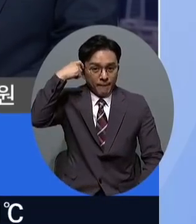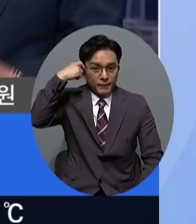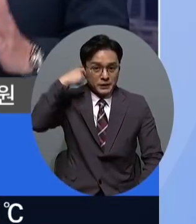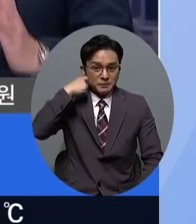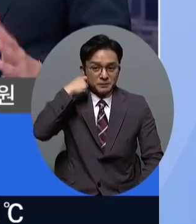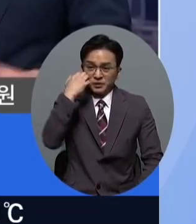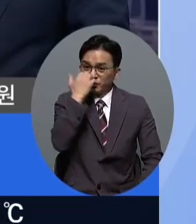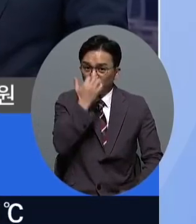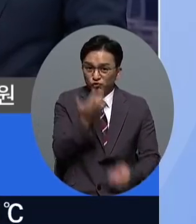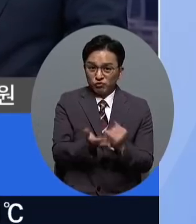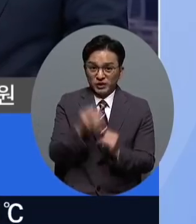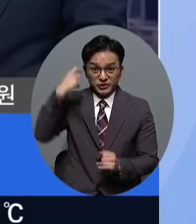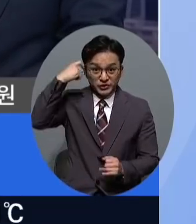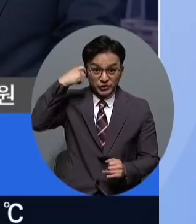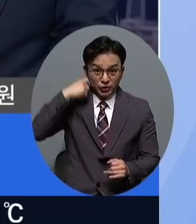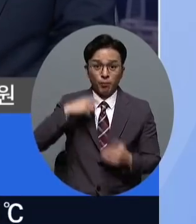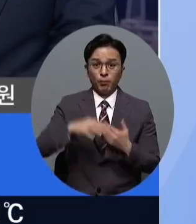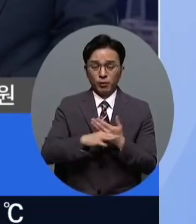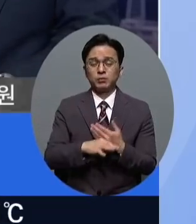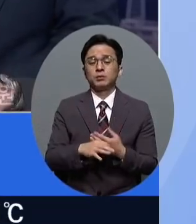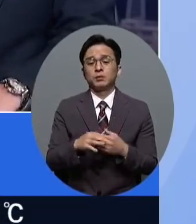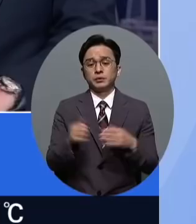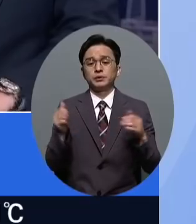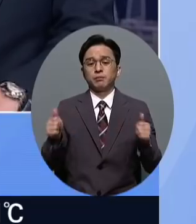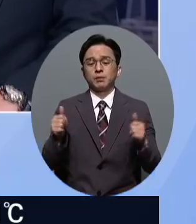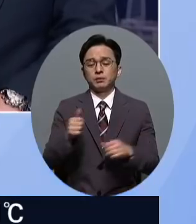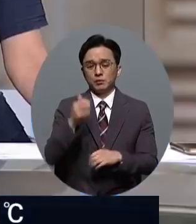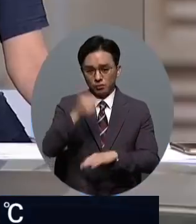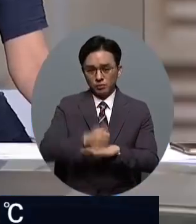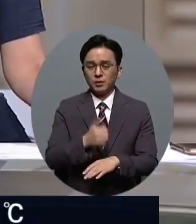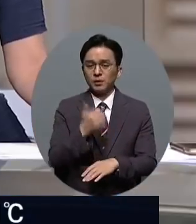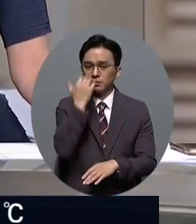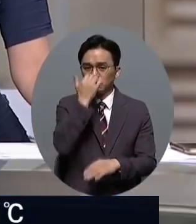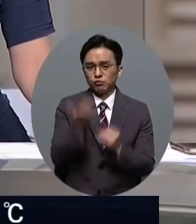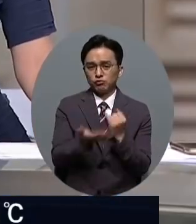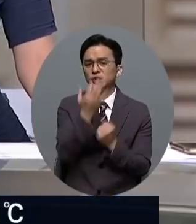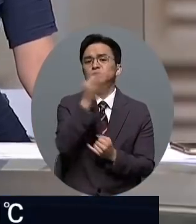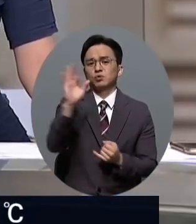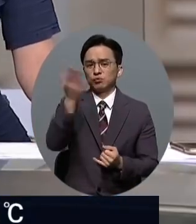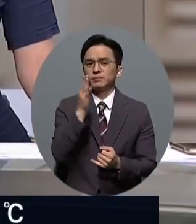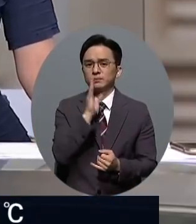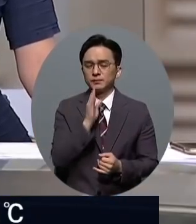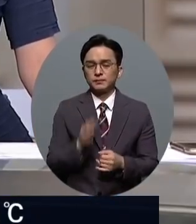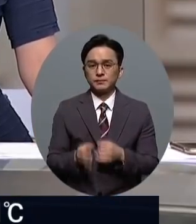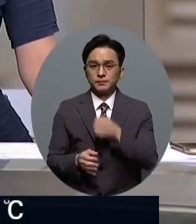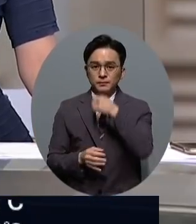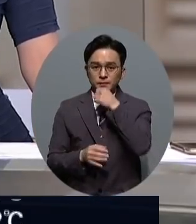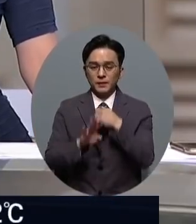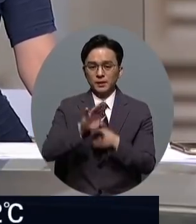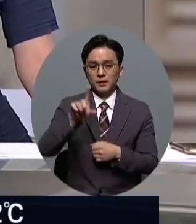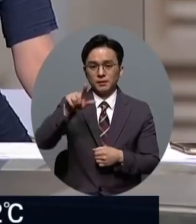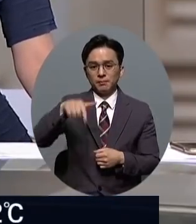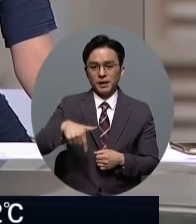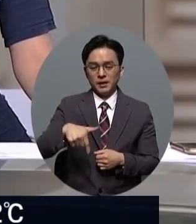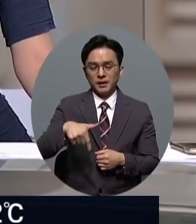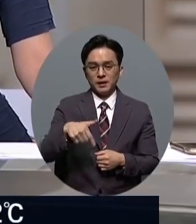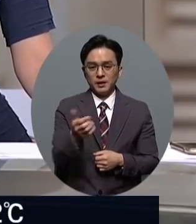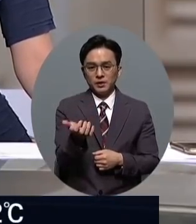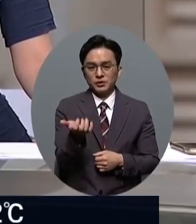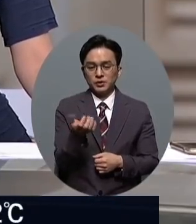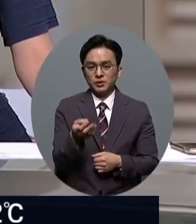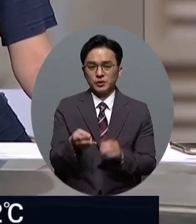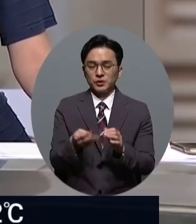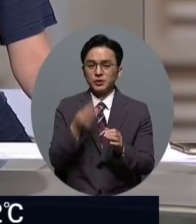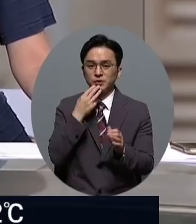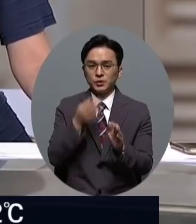열려있다라는 말씀 법리적으로 말씀드리겠습니다. 네. 예. 박원순 전 시장의 사건의 피해자 지난 3월에 잘못을 인정하지 않는 사람들